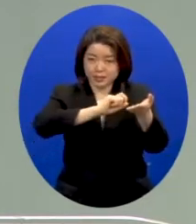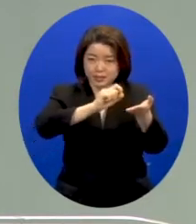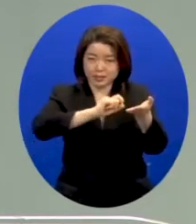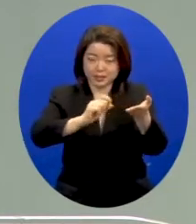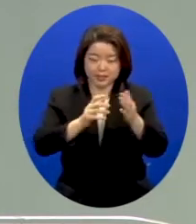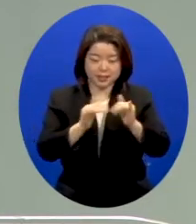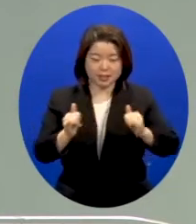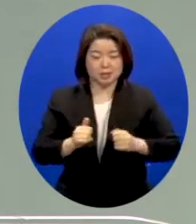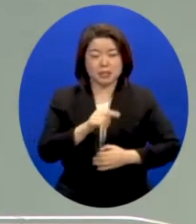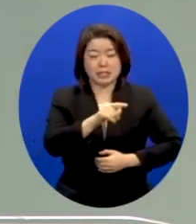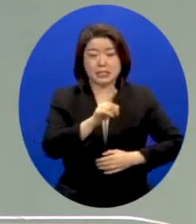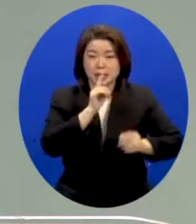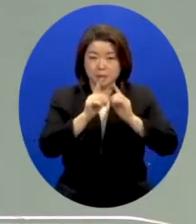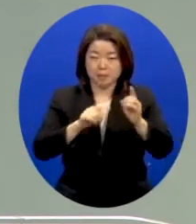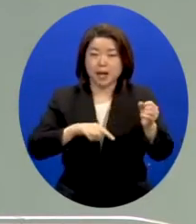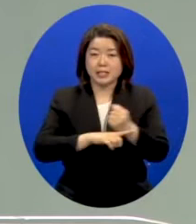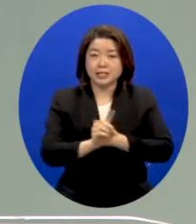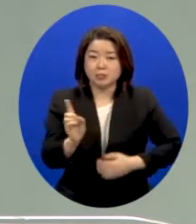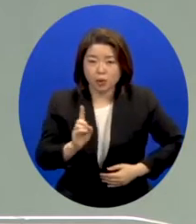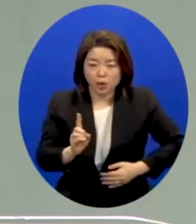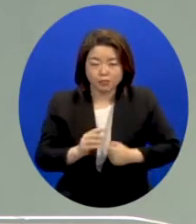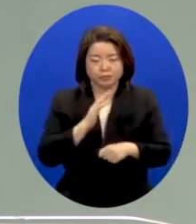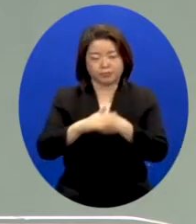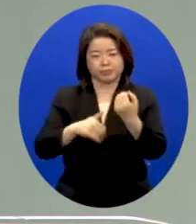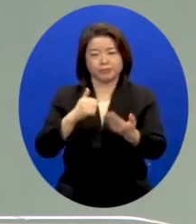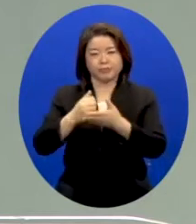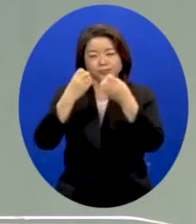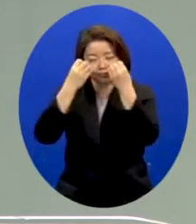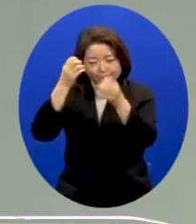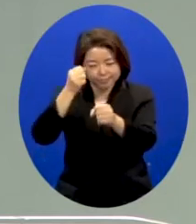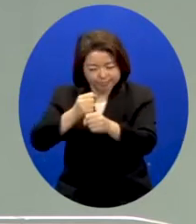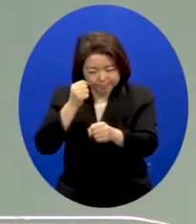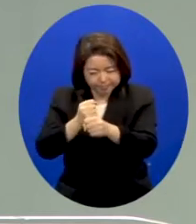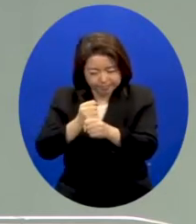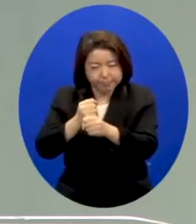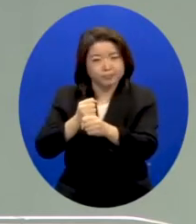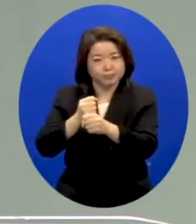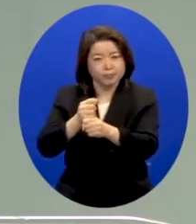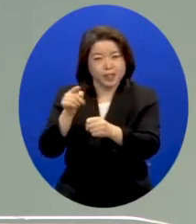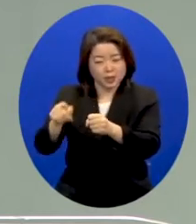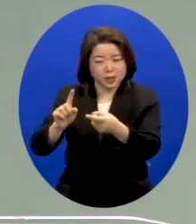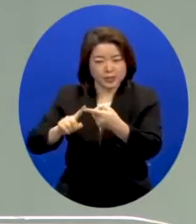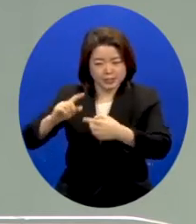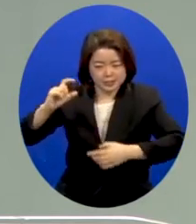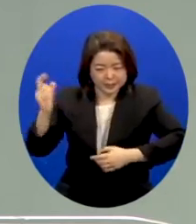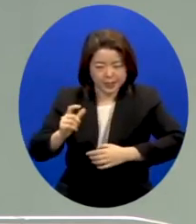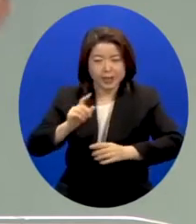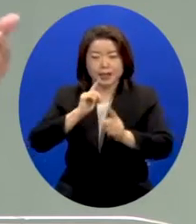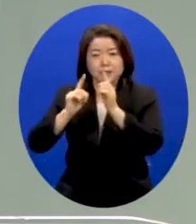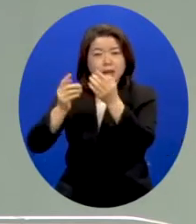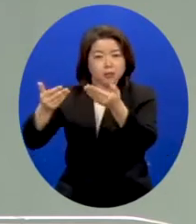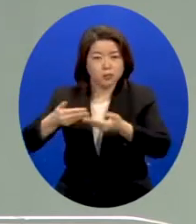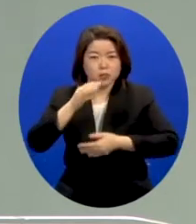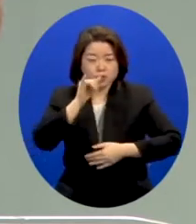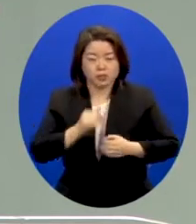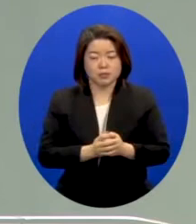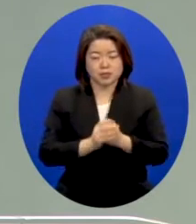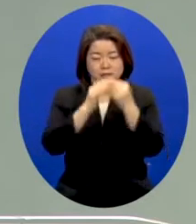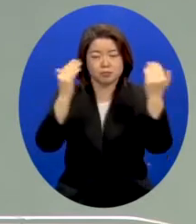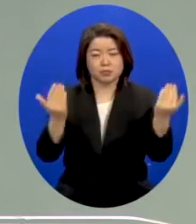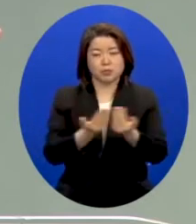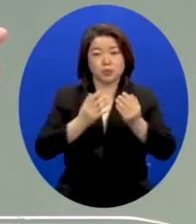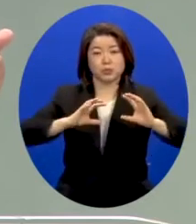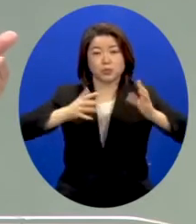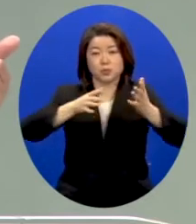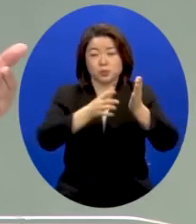말하는 것은 하나님의 창조하셨다는 것을 강조하는 뜻이 분명히 있습니다 온 우주 만물은 다 하나님이